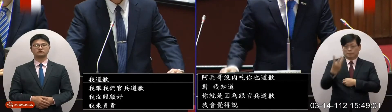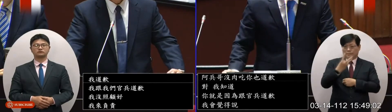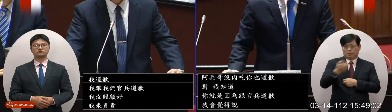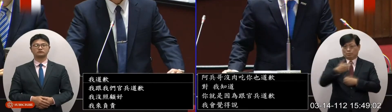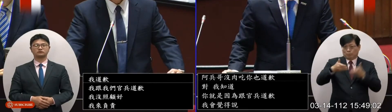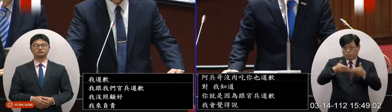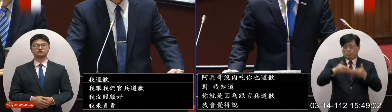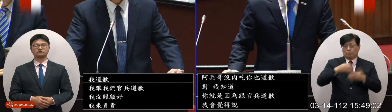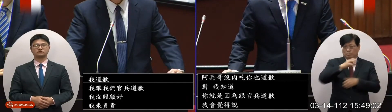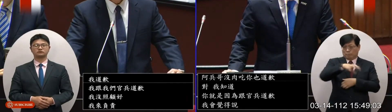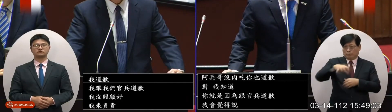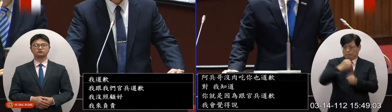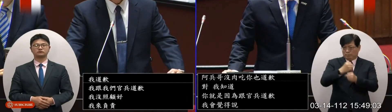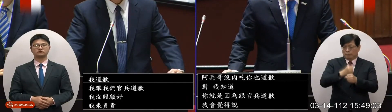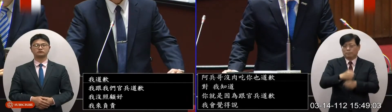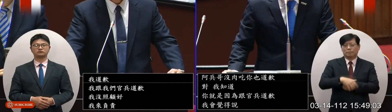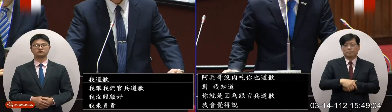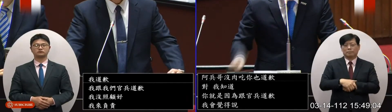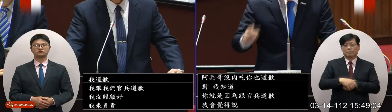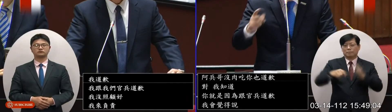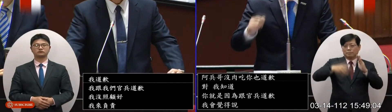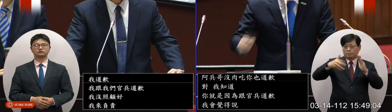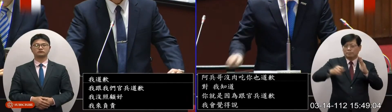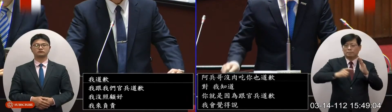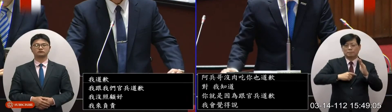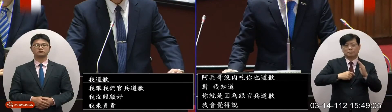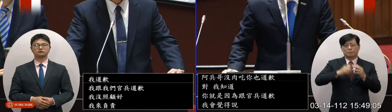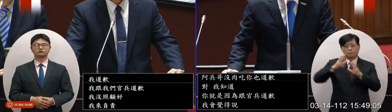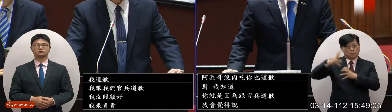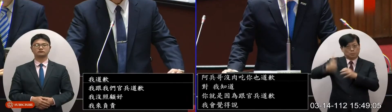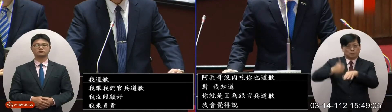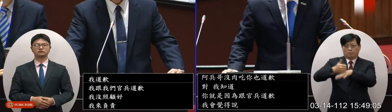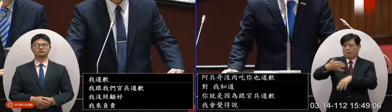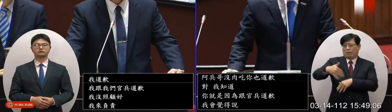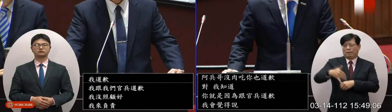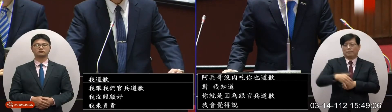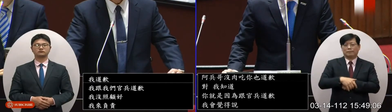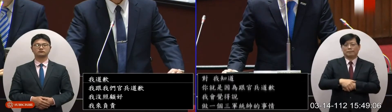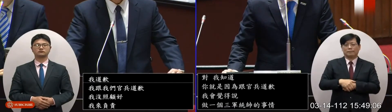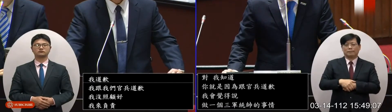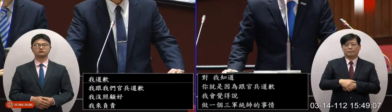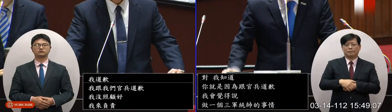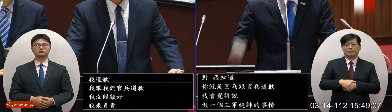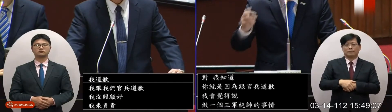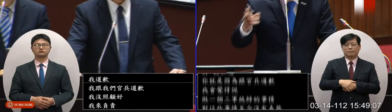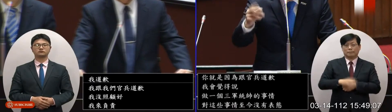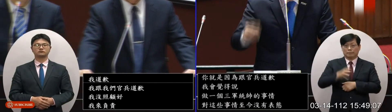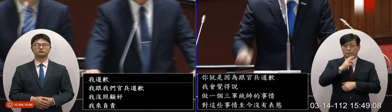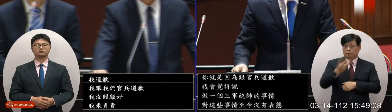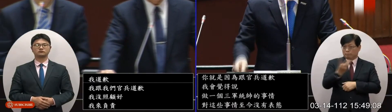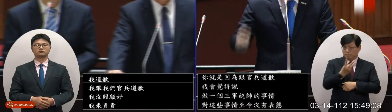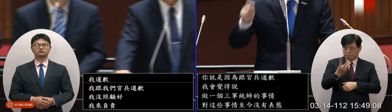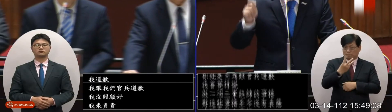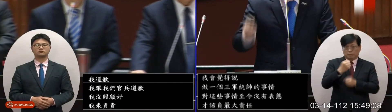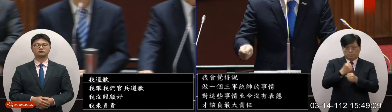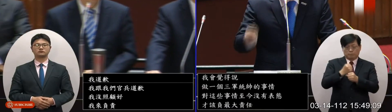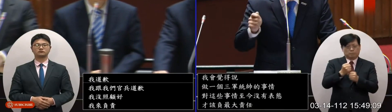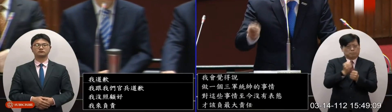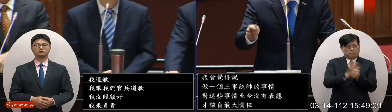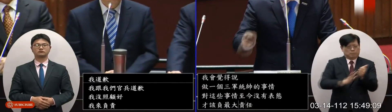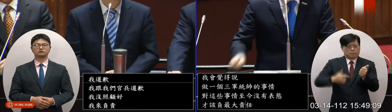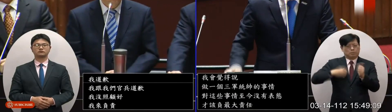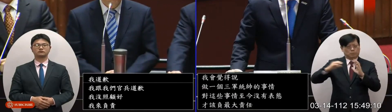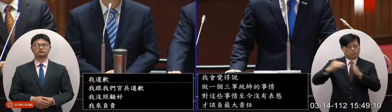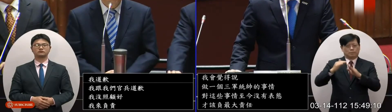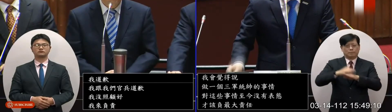位置，院长，你大概只有总统没有干上这个位置而已了。而这三个位置严重的影响着国家的